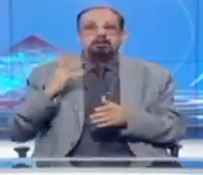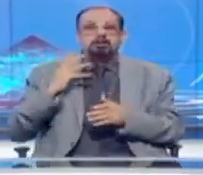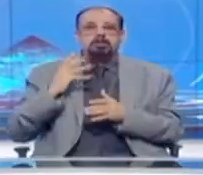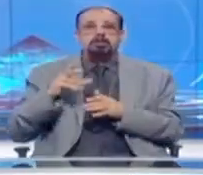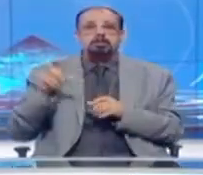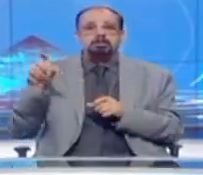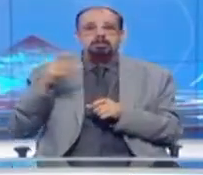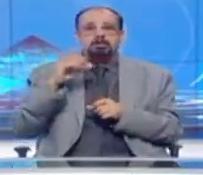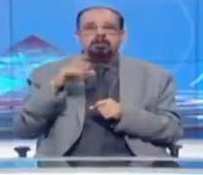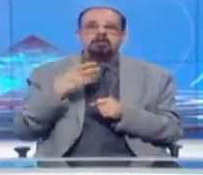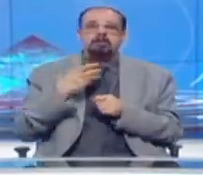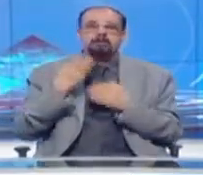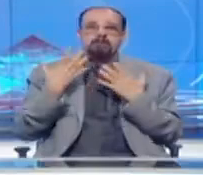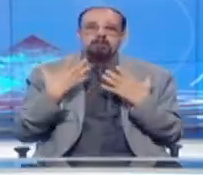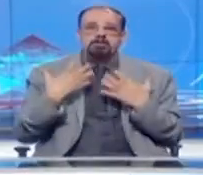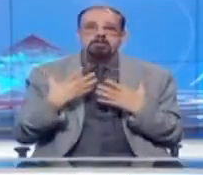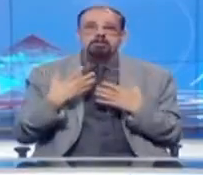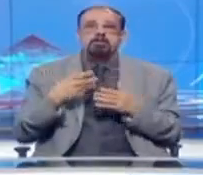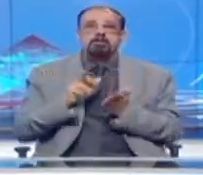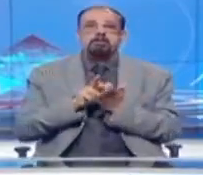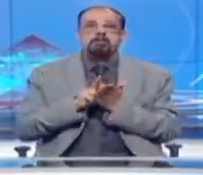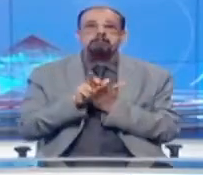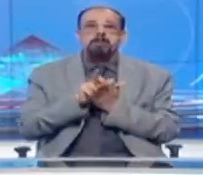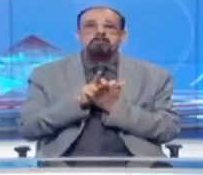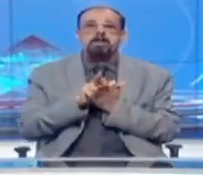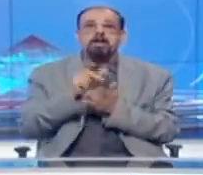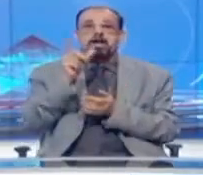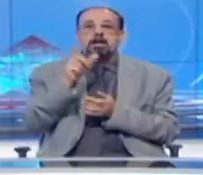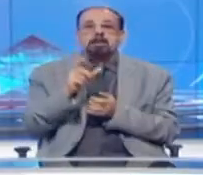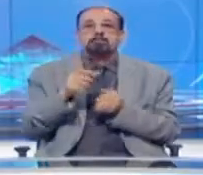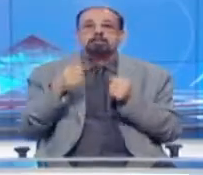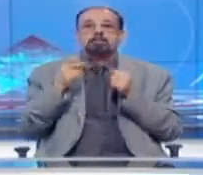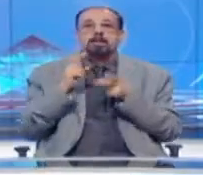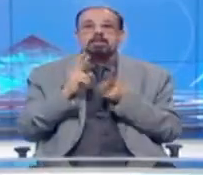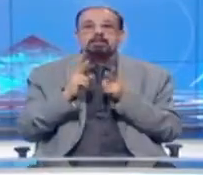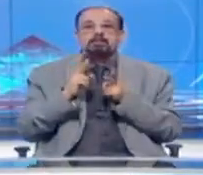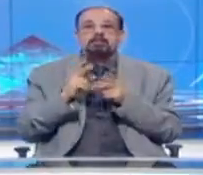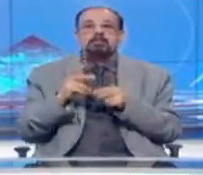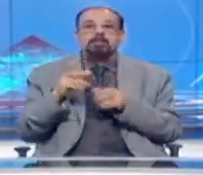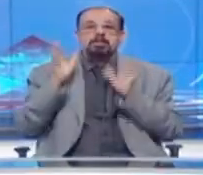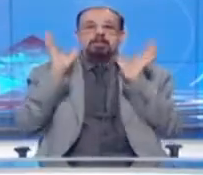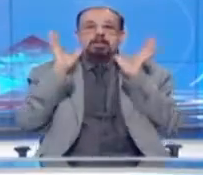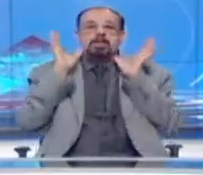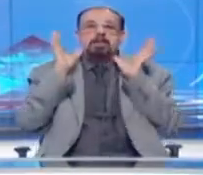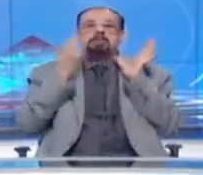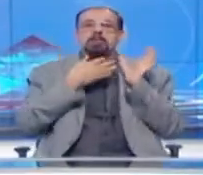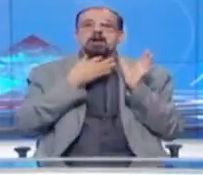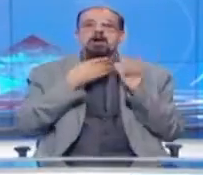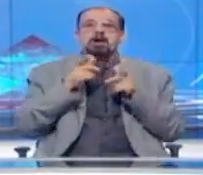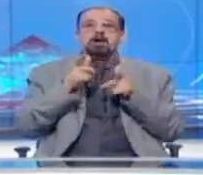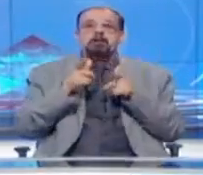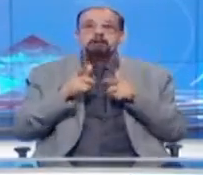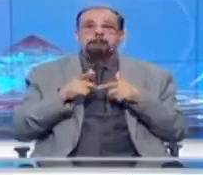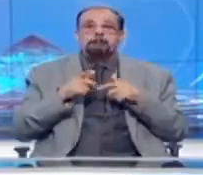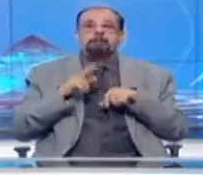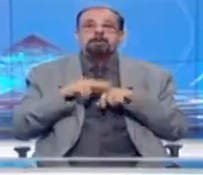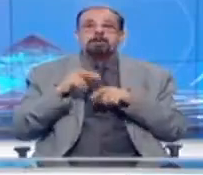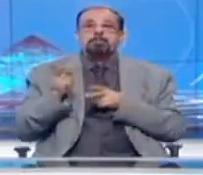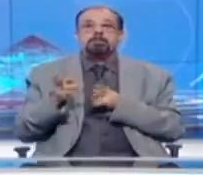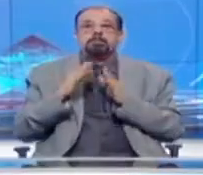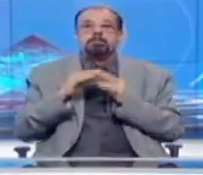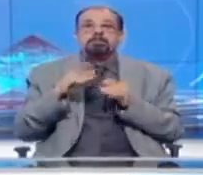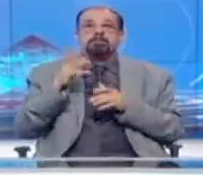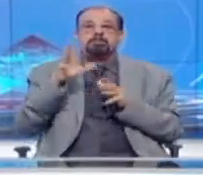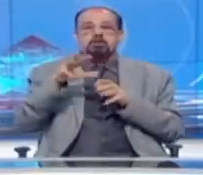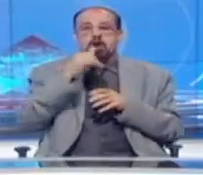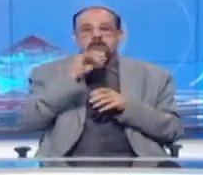بالشهر الفضيل. مدفع رمضان أحد هذه المظاهر التي ارتبط بأذان المغرب وانتقل من مصر لعدد